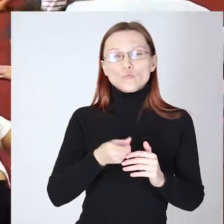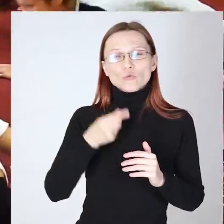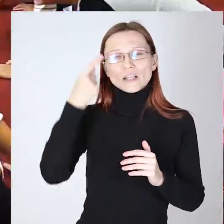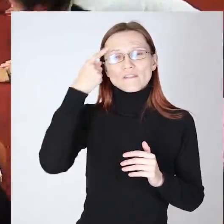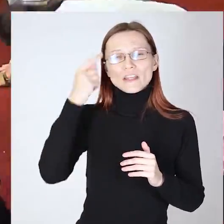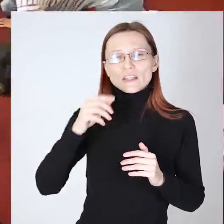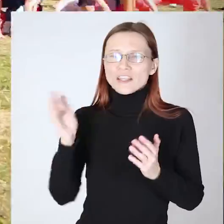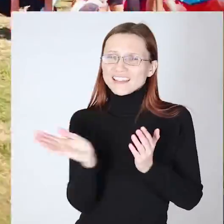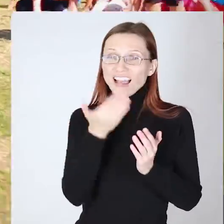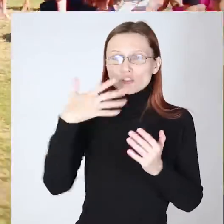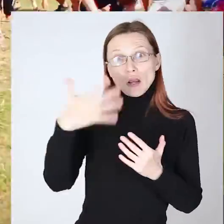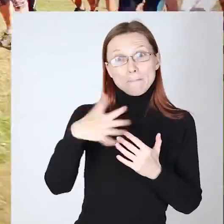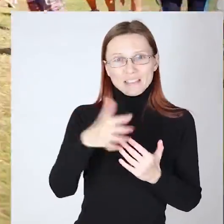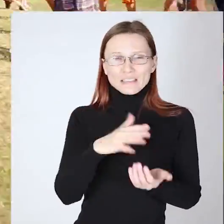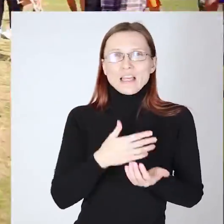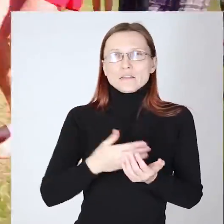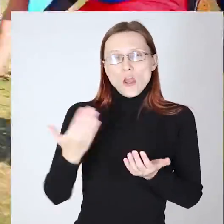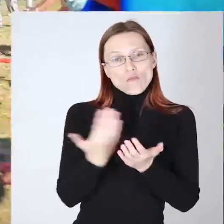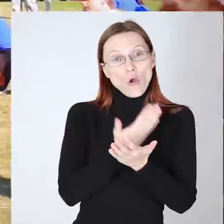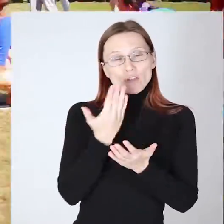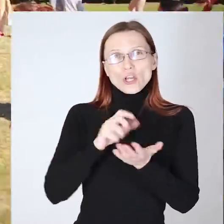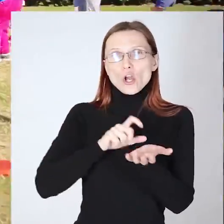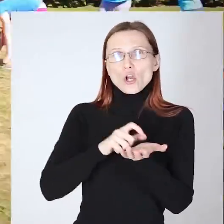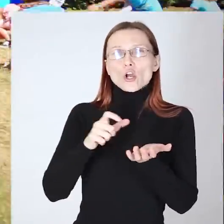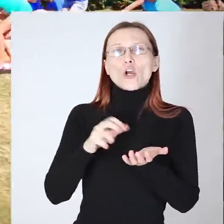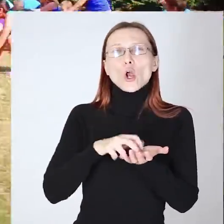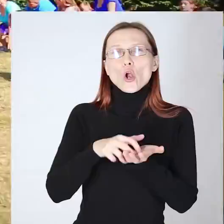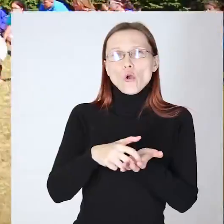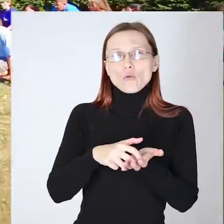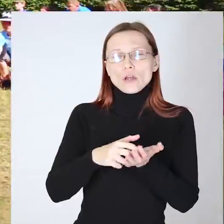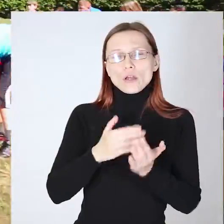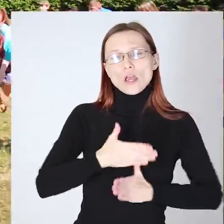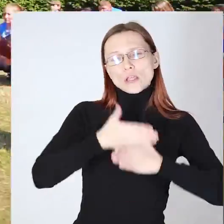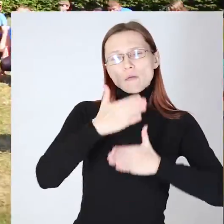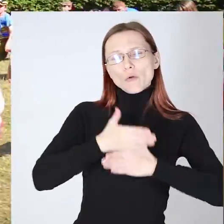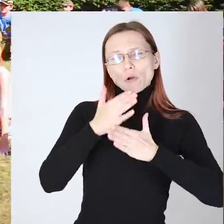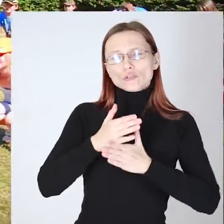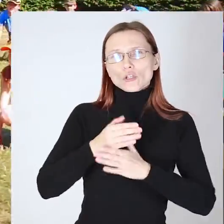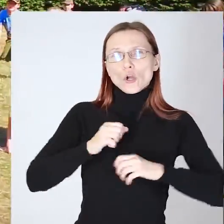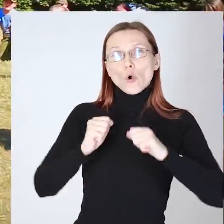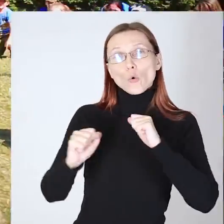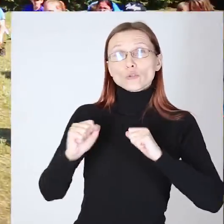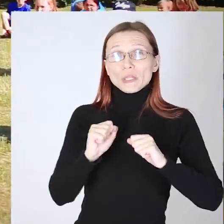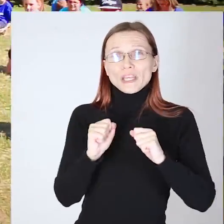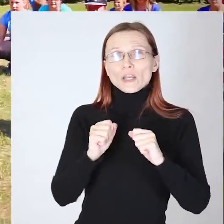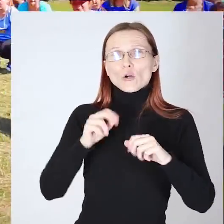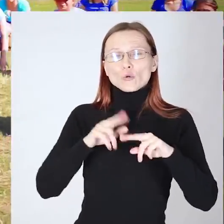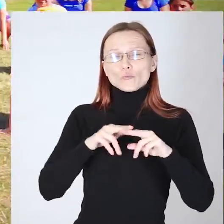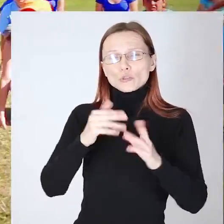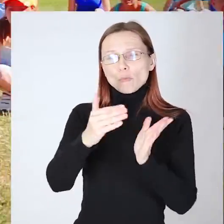15 nových krokov. Za pomoci hudby potom aj tí, ktorí boli začiatočníci, aj tí, ktorí boli